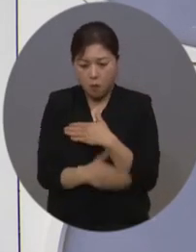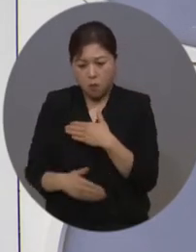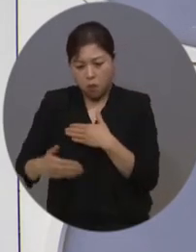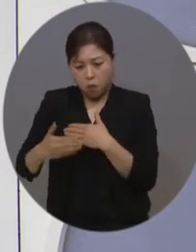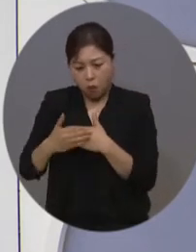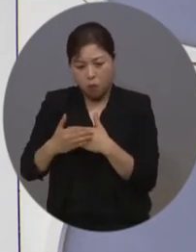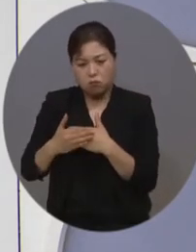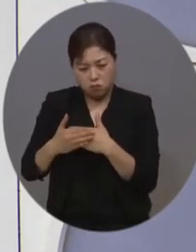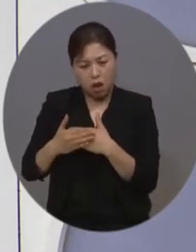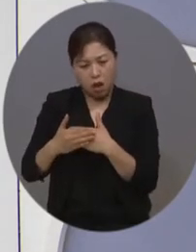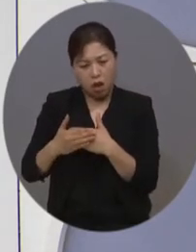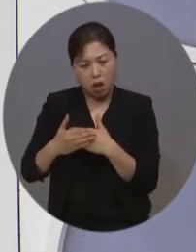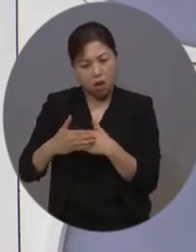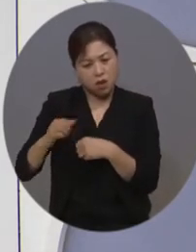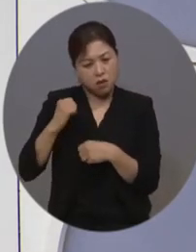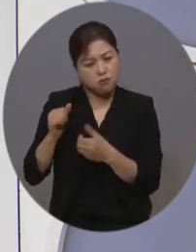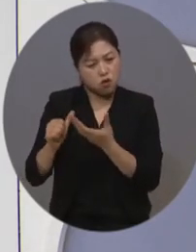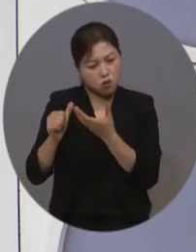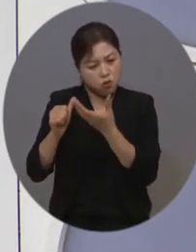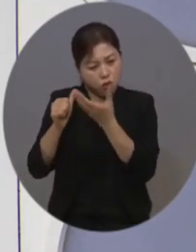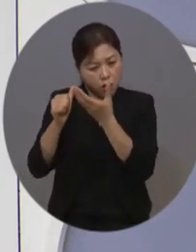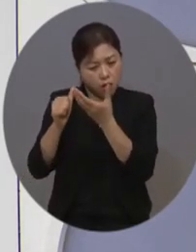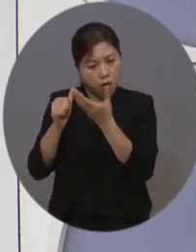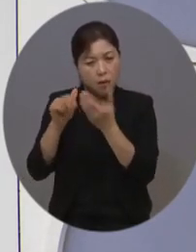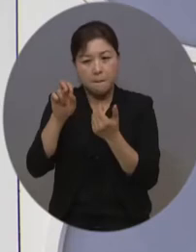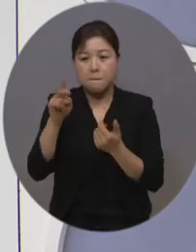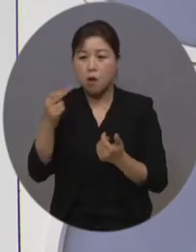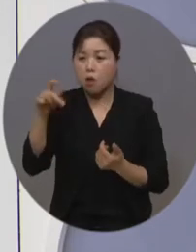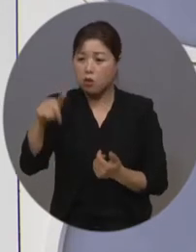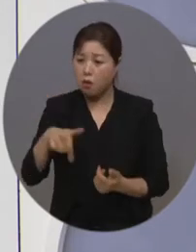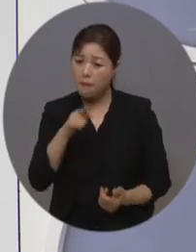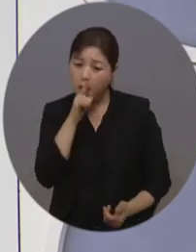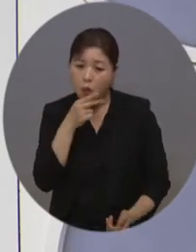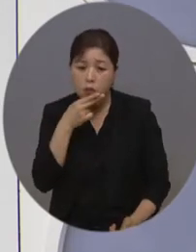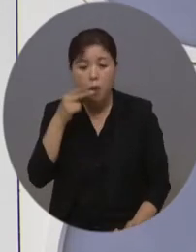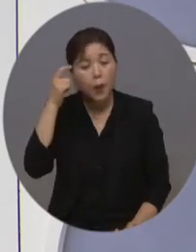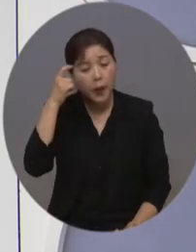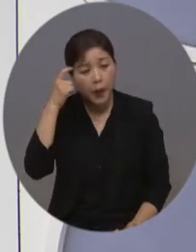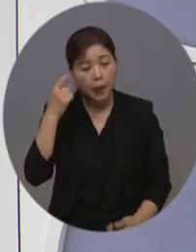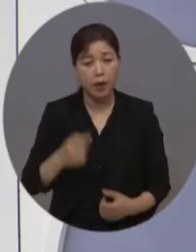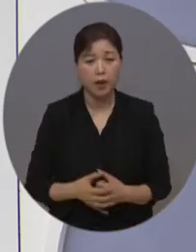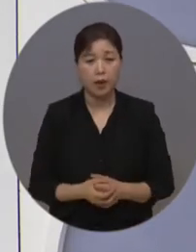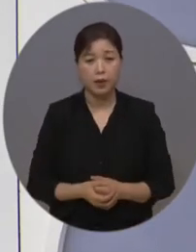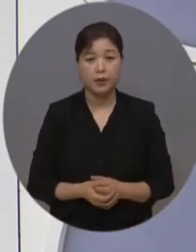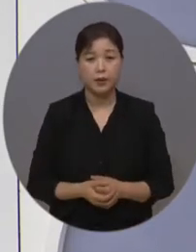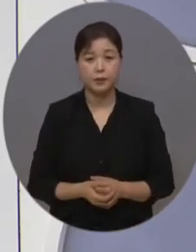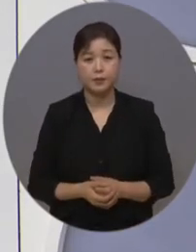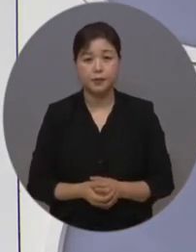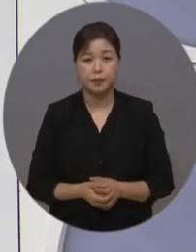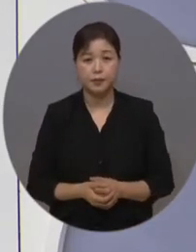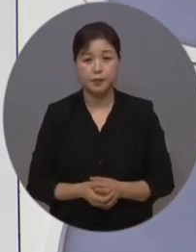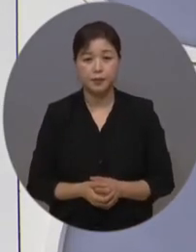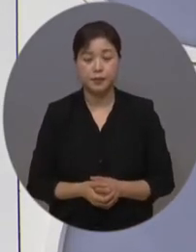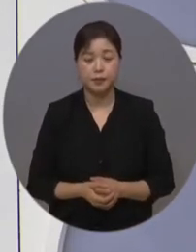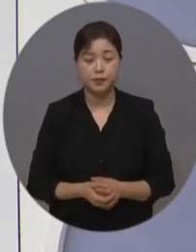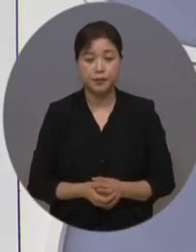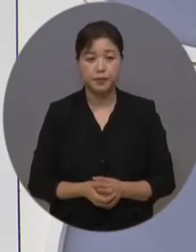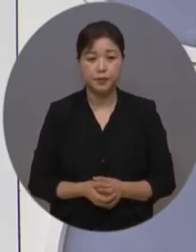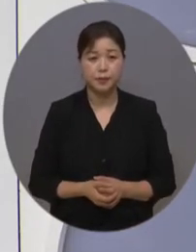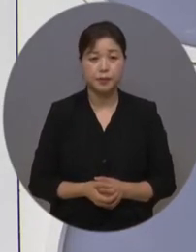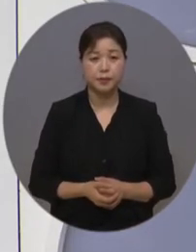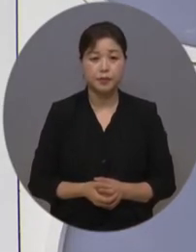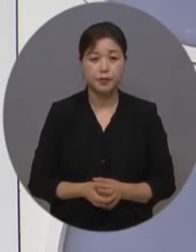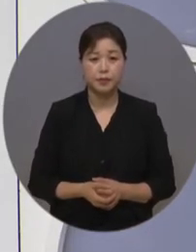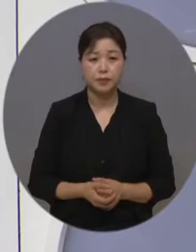않을까? 저는 지금도 그게 궁금합니다. 그러나 제가 이제 생각을 해보니까 이게